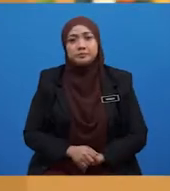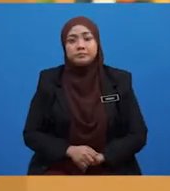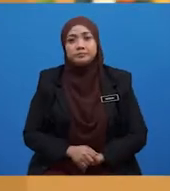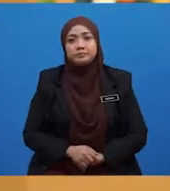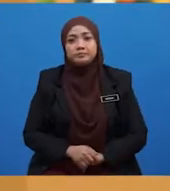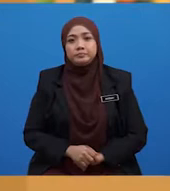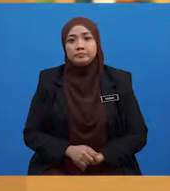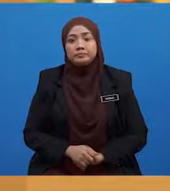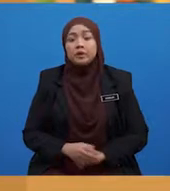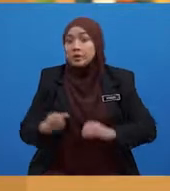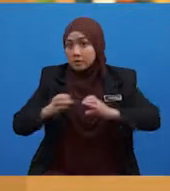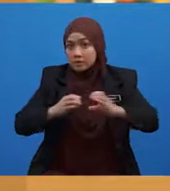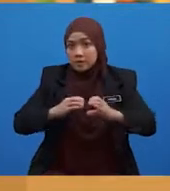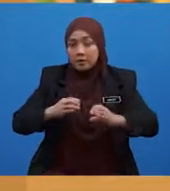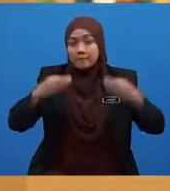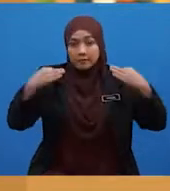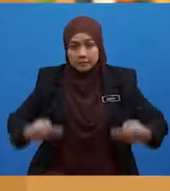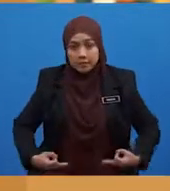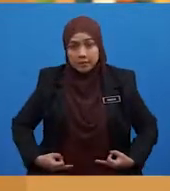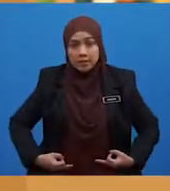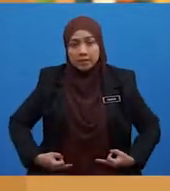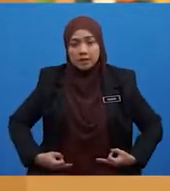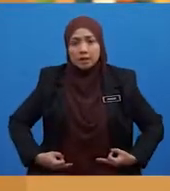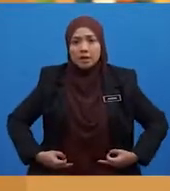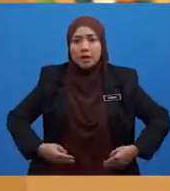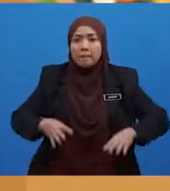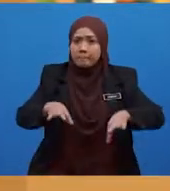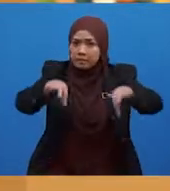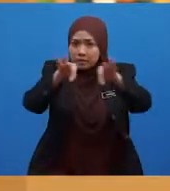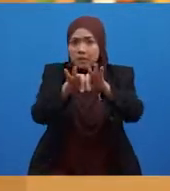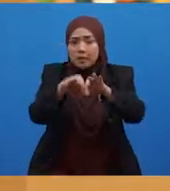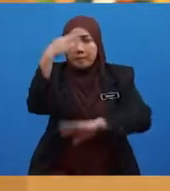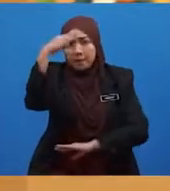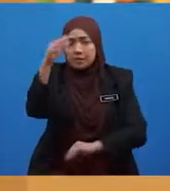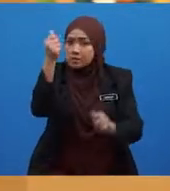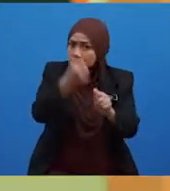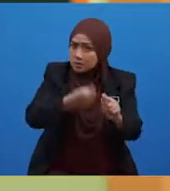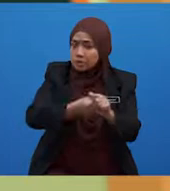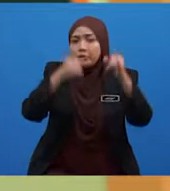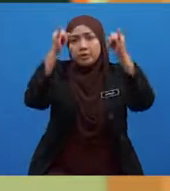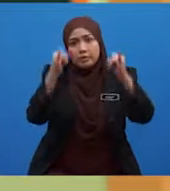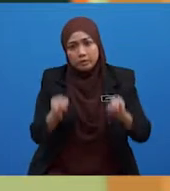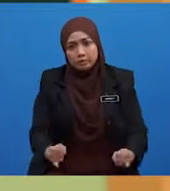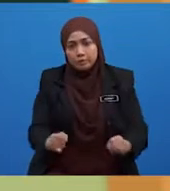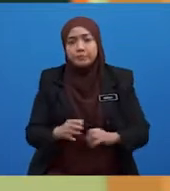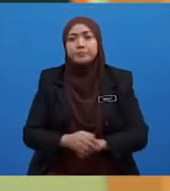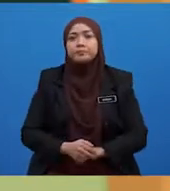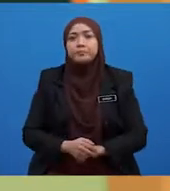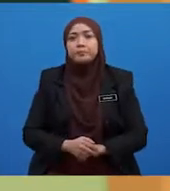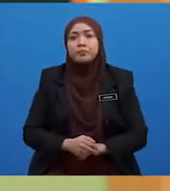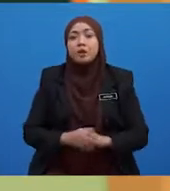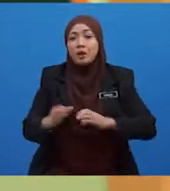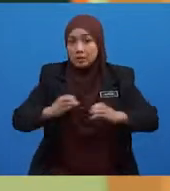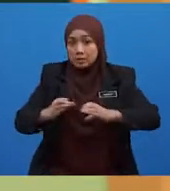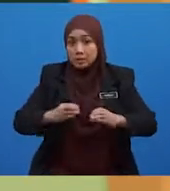Baik, kecergasan fizikal merupakan aspek yang penting bagi setiap individu. Kecergasan tubuh